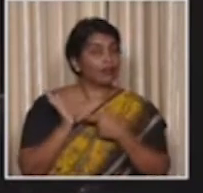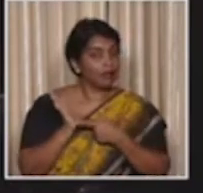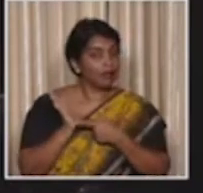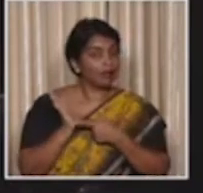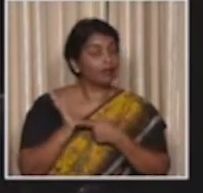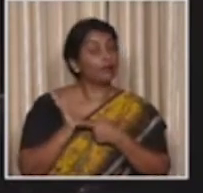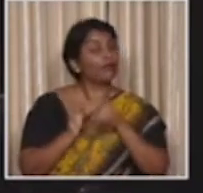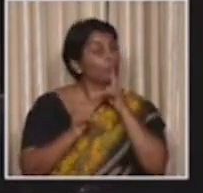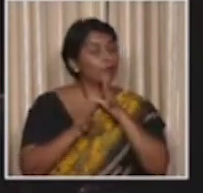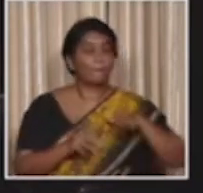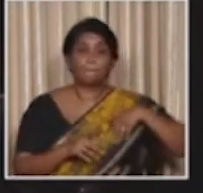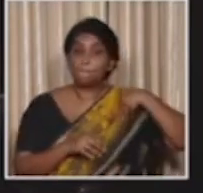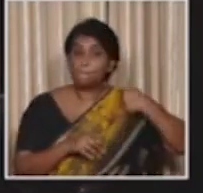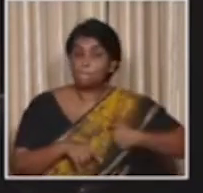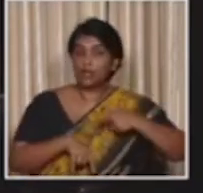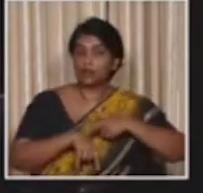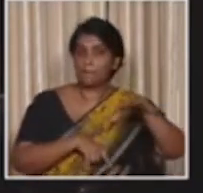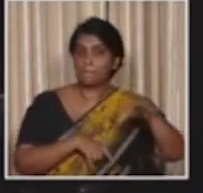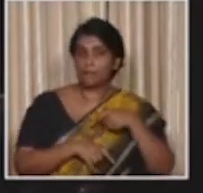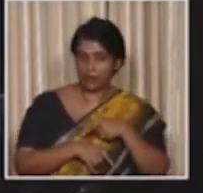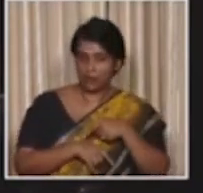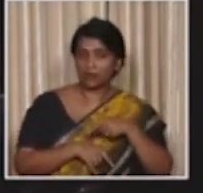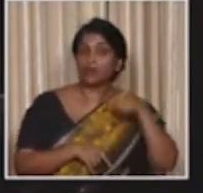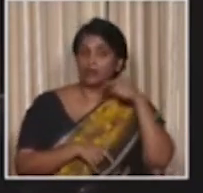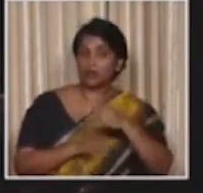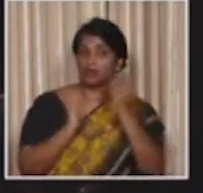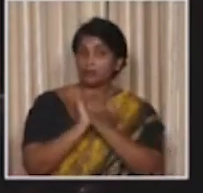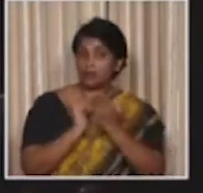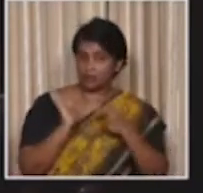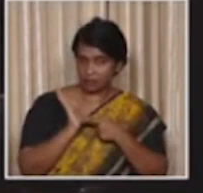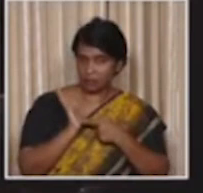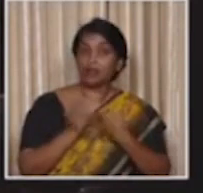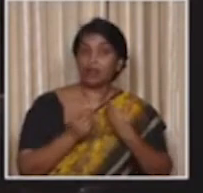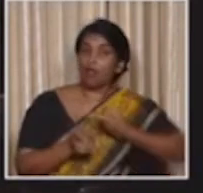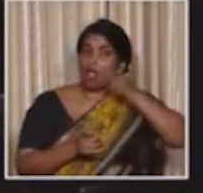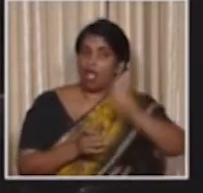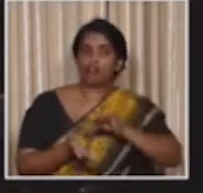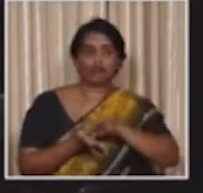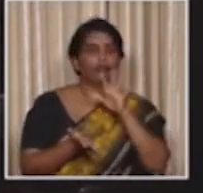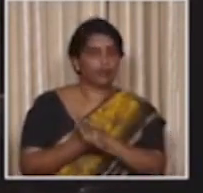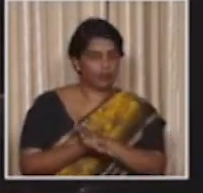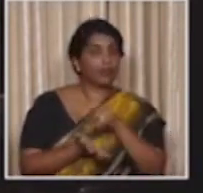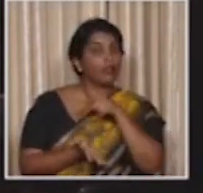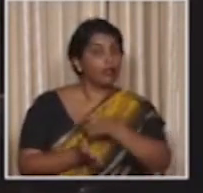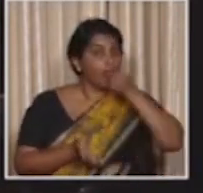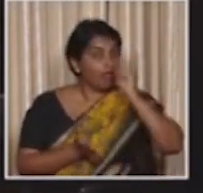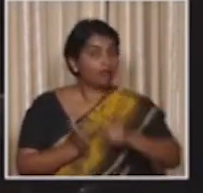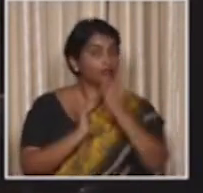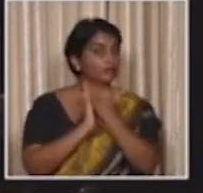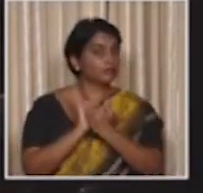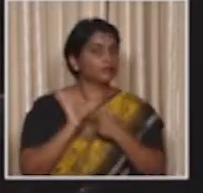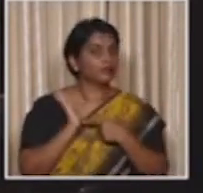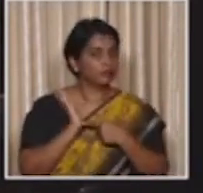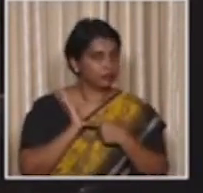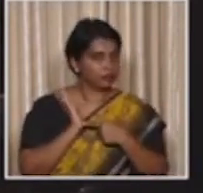අපි මූලික අවස්ථාව විදිහට පාවිච්චි කරන්නේ. එතකොට ඒ ලියවිල්ල තමයි අපි සම්මත කරන්නේ. එතකොට ඒ සම්මත කරන